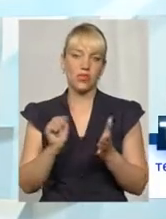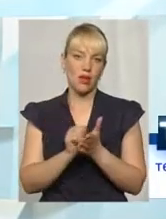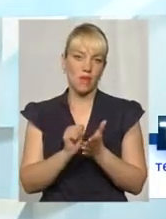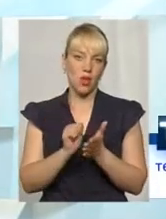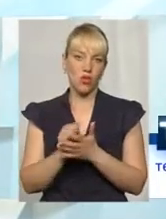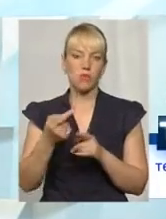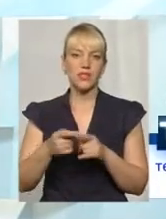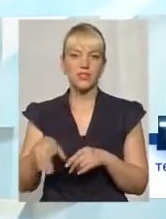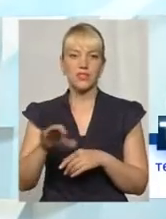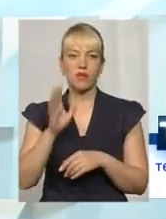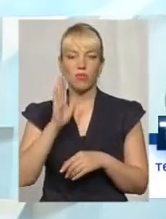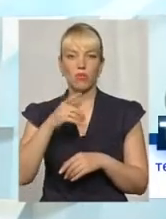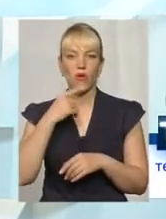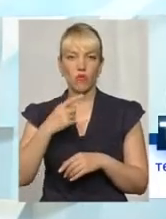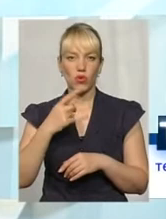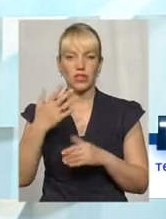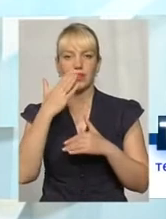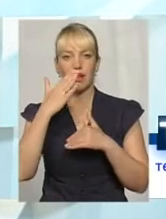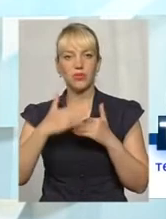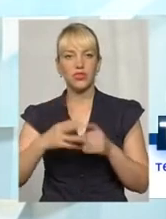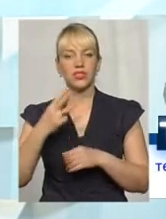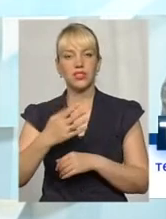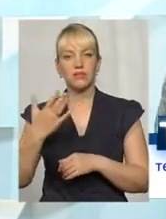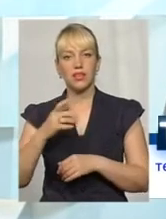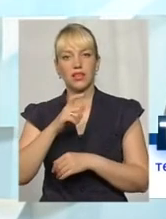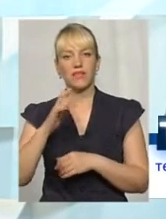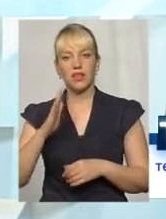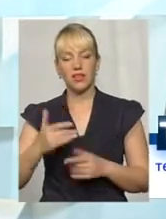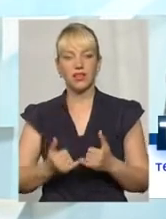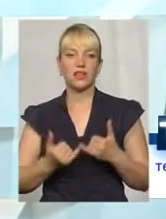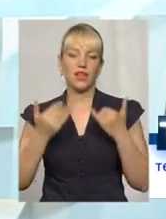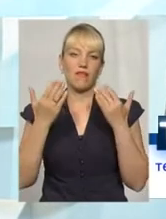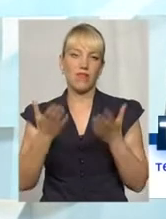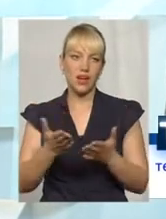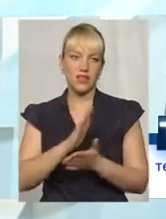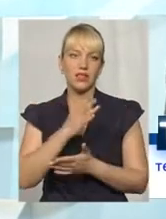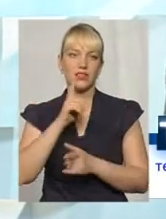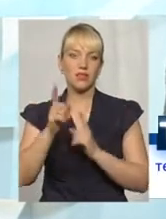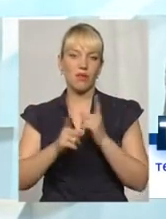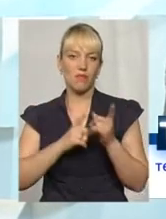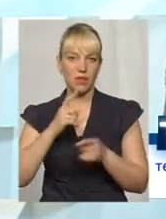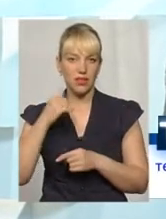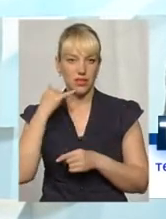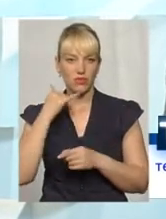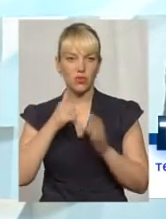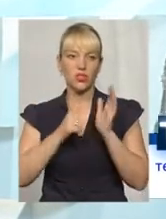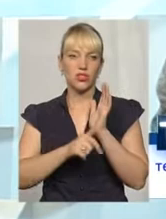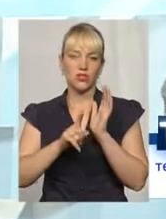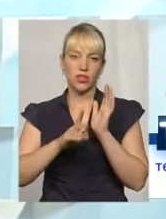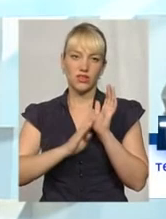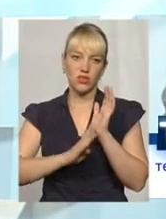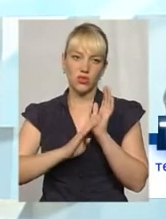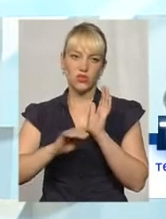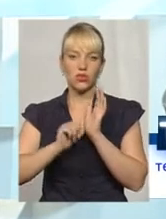говоримо найближчих 35 хвилин. Для вас, шановний глядачу, телефон для зв'язку незмінний 61 90 60. А